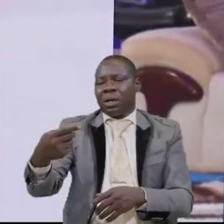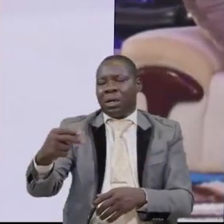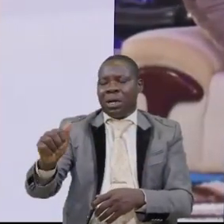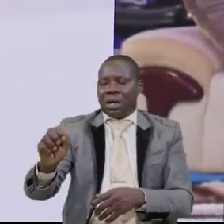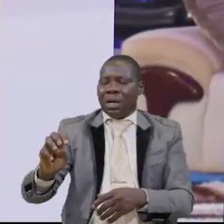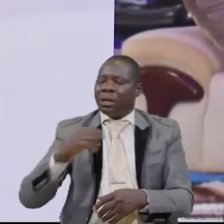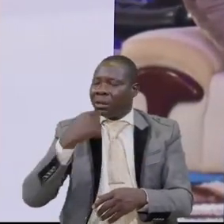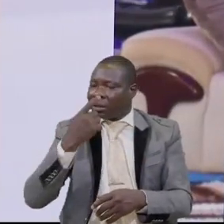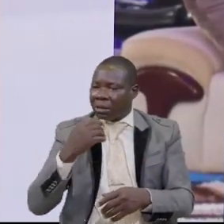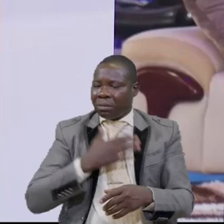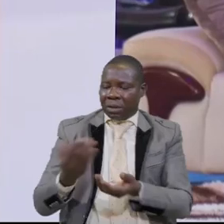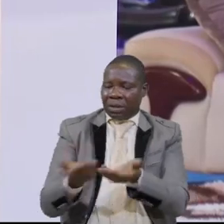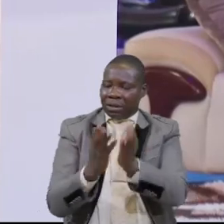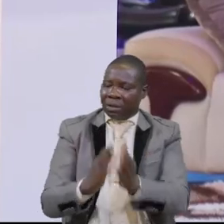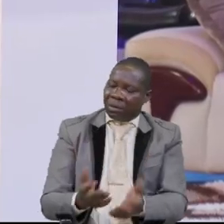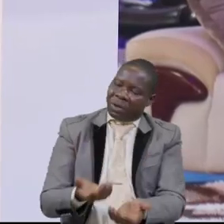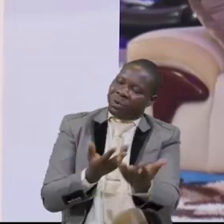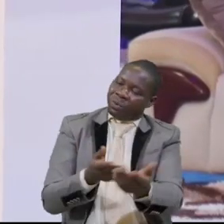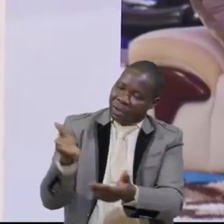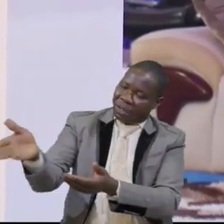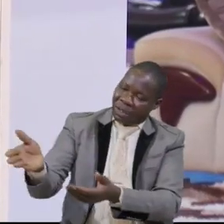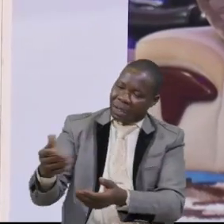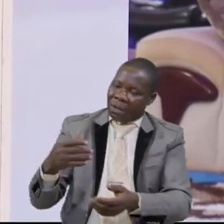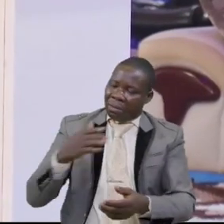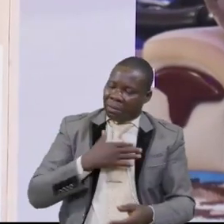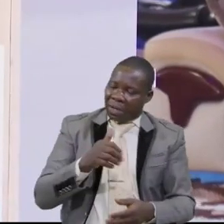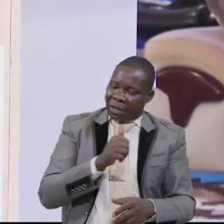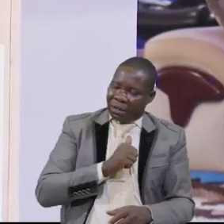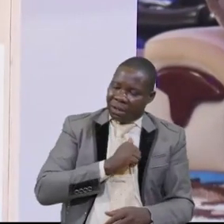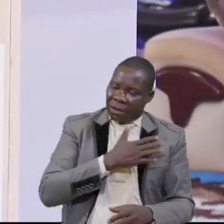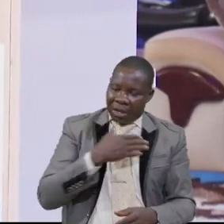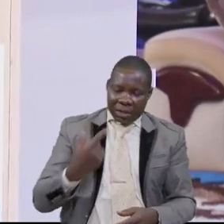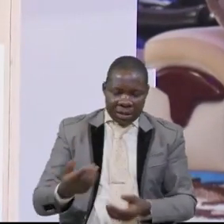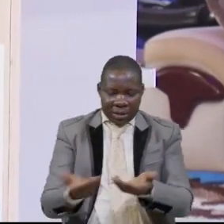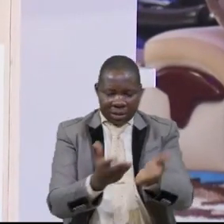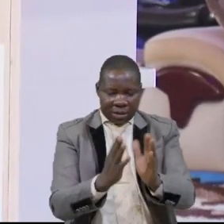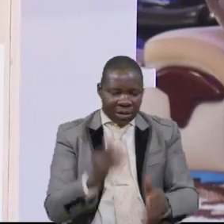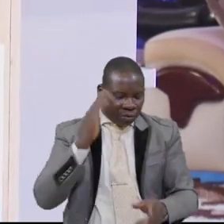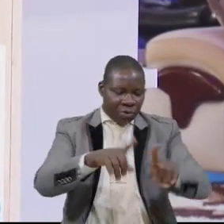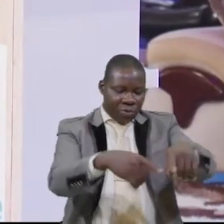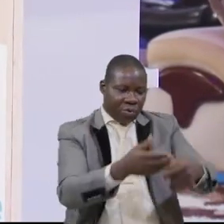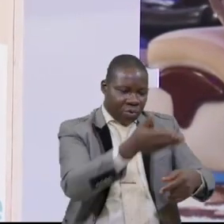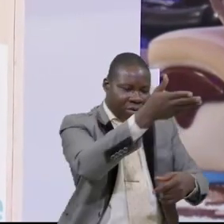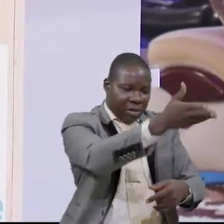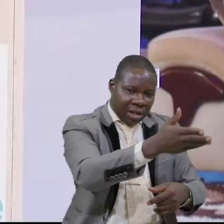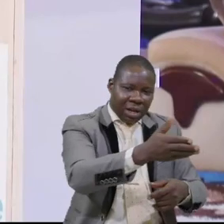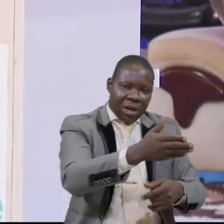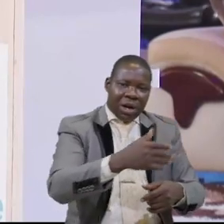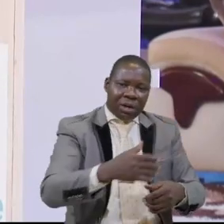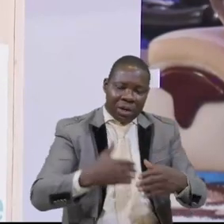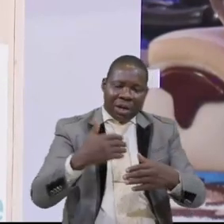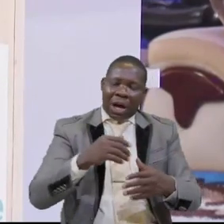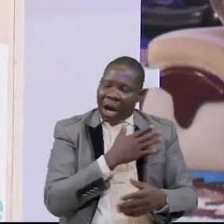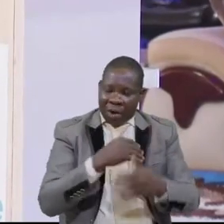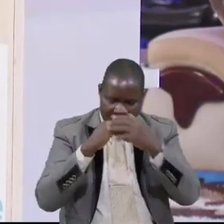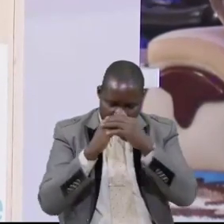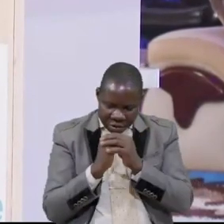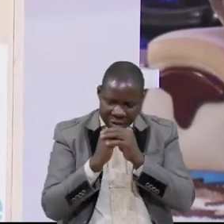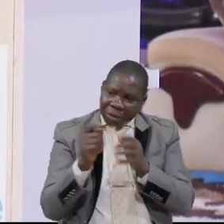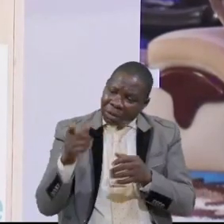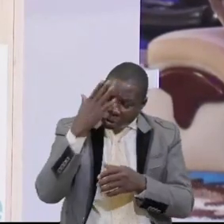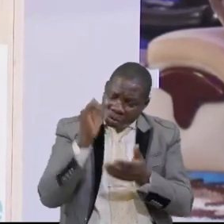là-bas, moi et ce jeune homme, Isaac. Nous irons là-bas et nous adorerons. Il savait que Dieu lui